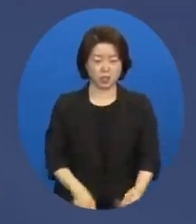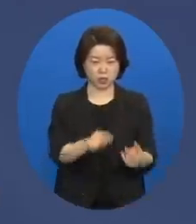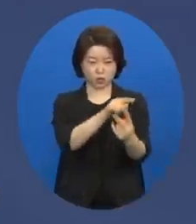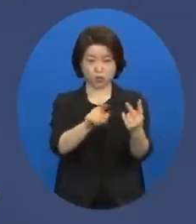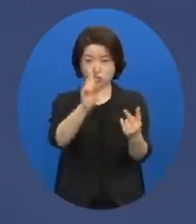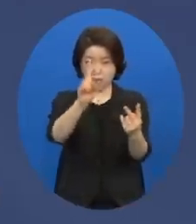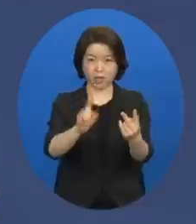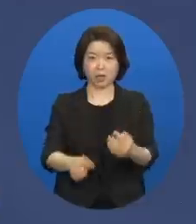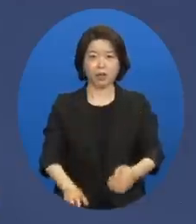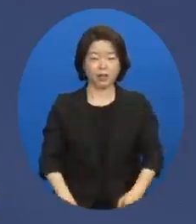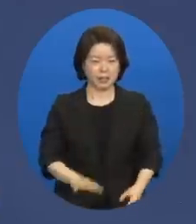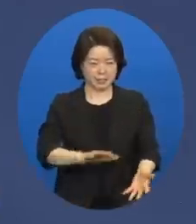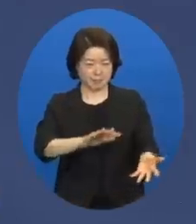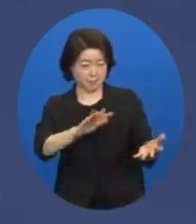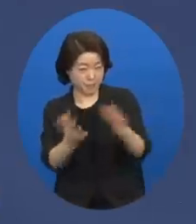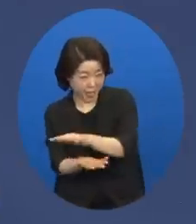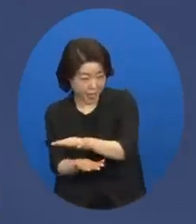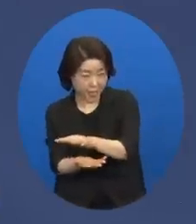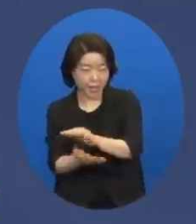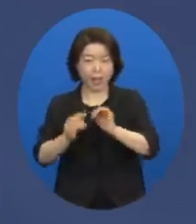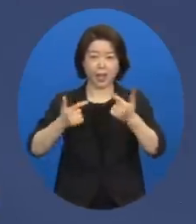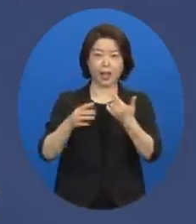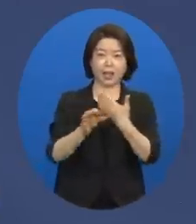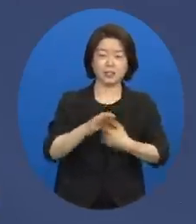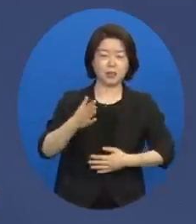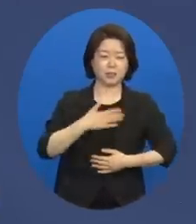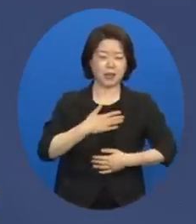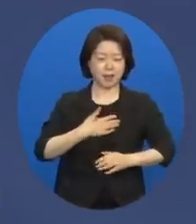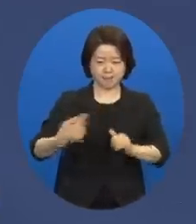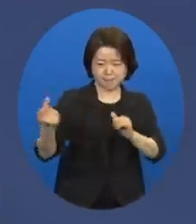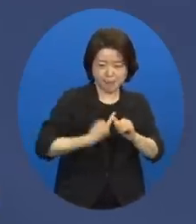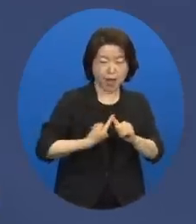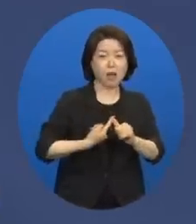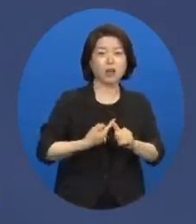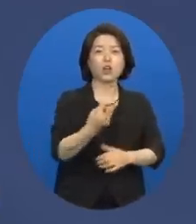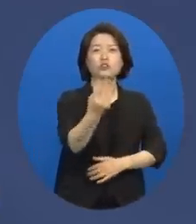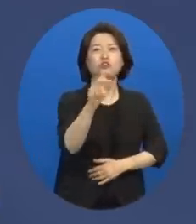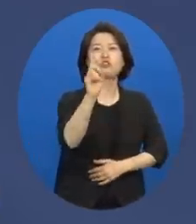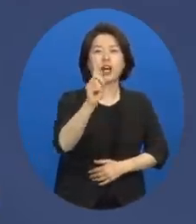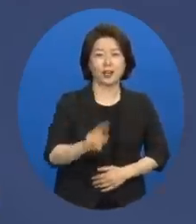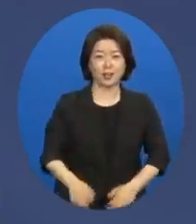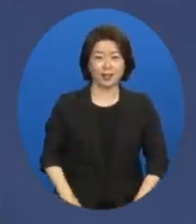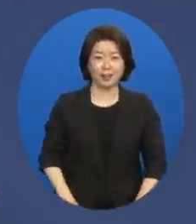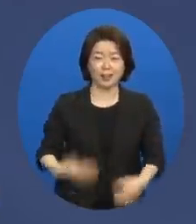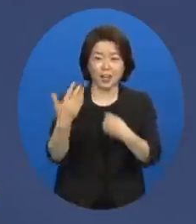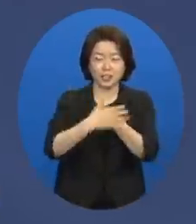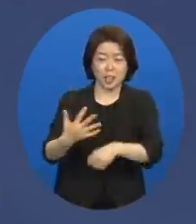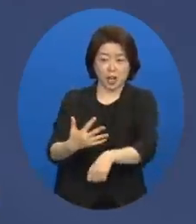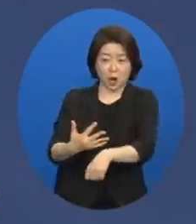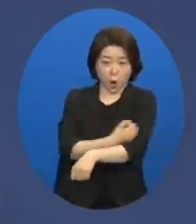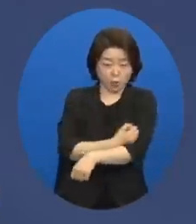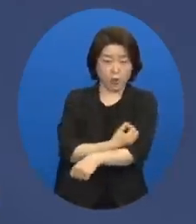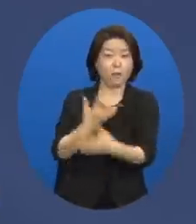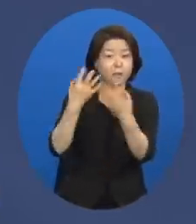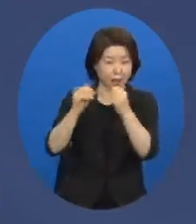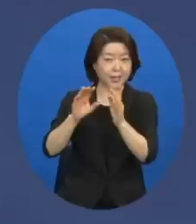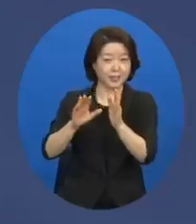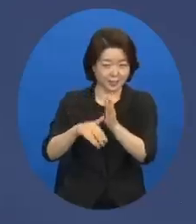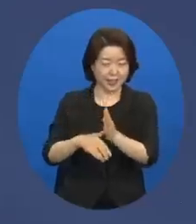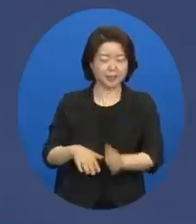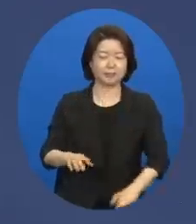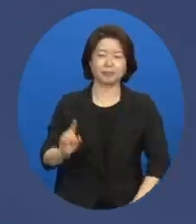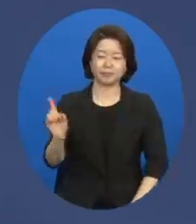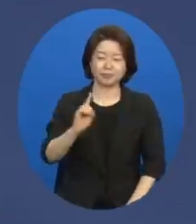하나예요. 뒤집어지든지 아니면 저를 치든지 둘 중에 하나. 그래서 하여튼 은혜가 엄청 그랬을 때 어느